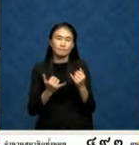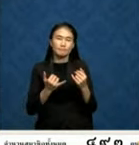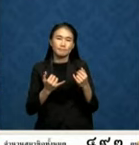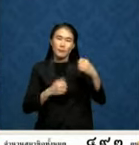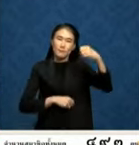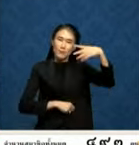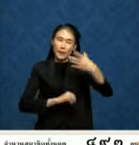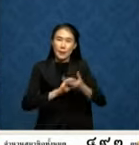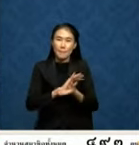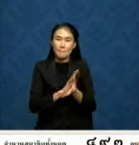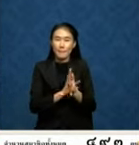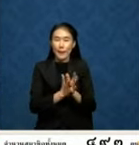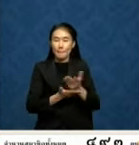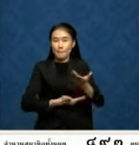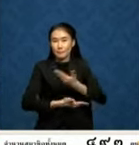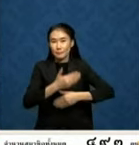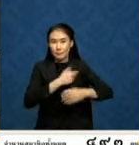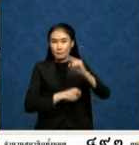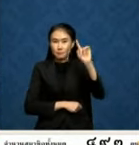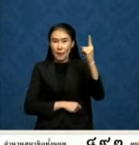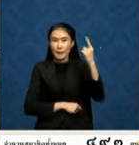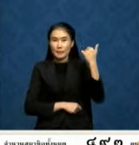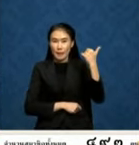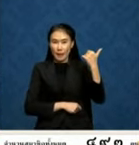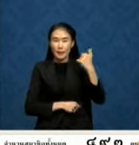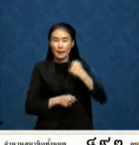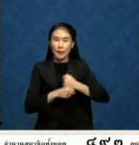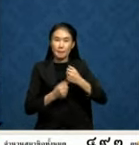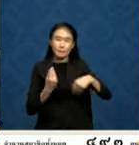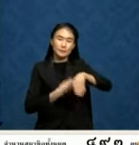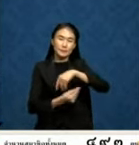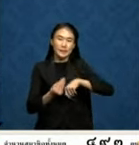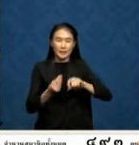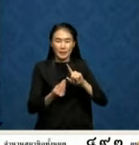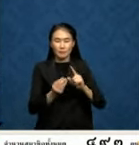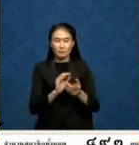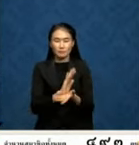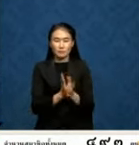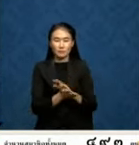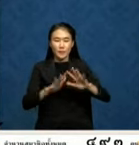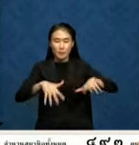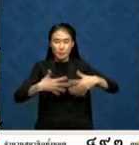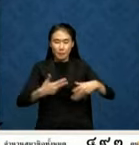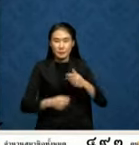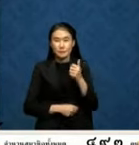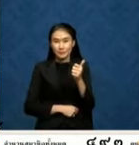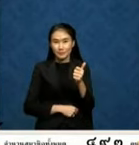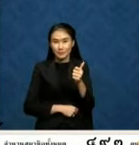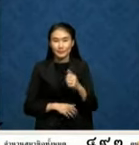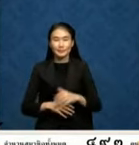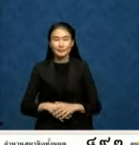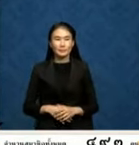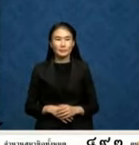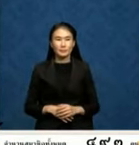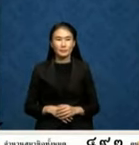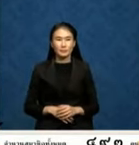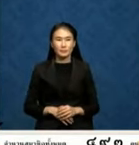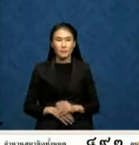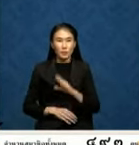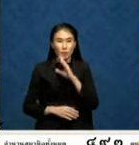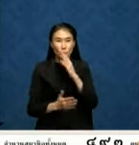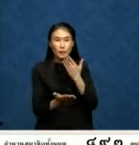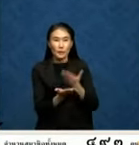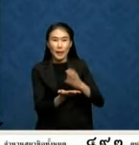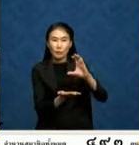เนี่ยไปสร้างสรรค์นะครับแล้วก็ทำให้เกิดเศรษฐกิจที่ดีขึ้นกับพี่น้องประชาชนนะครับถ้าหากเรามองว่าต้นทุนท